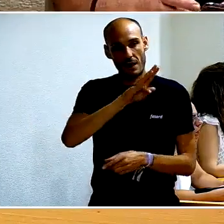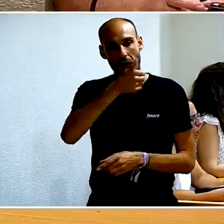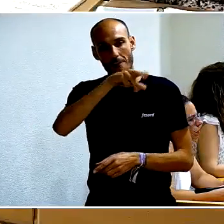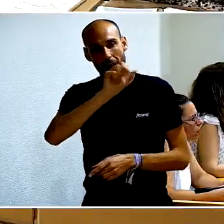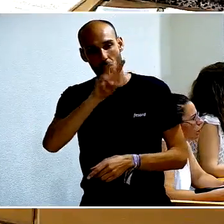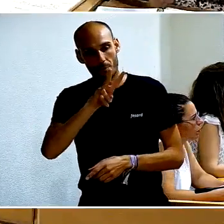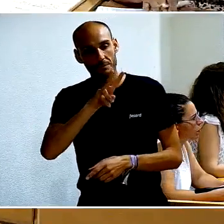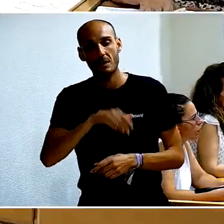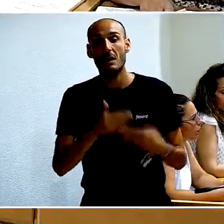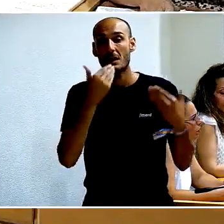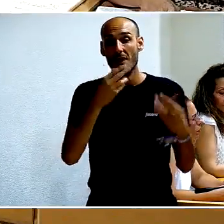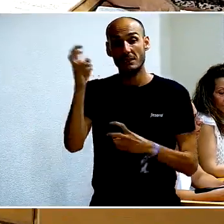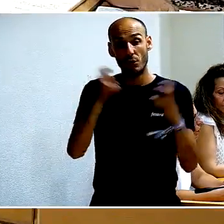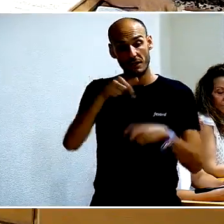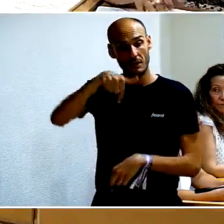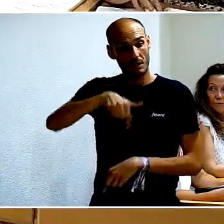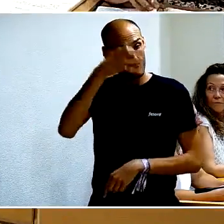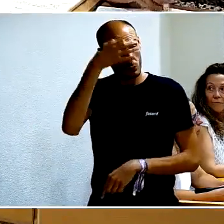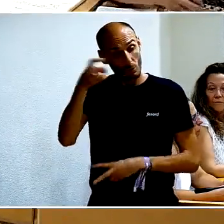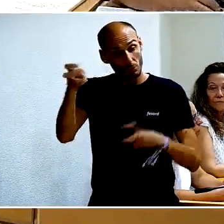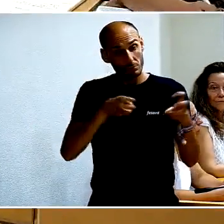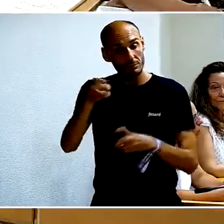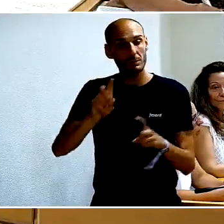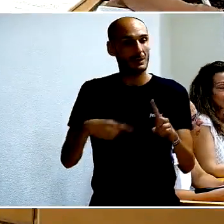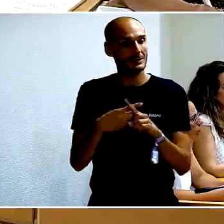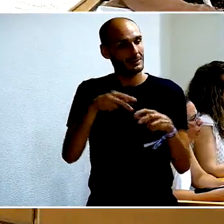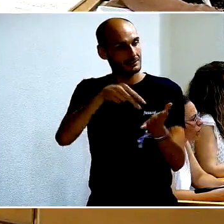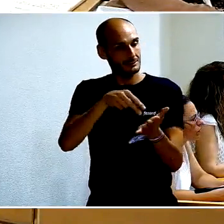por venir a nuestro pueblo y acompañarnos hoy.